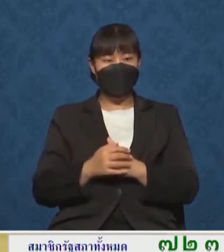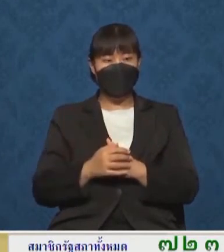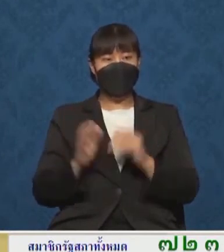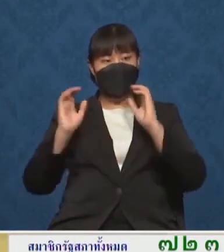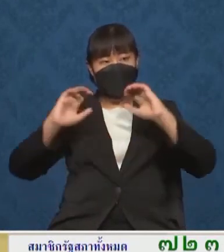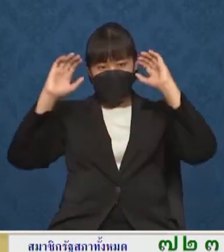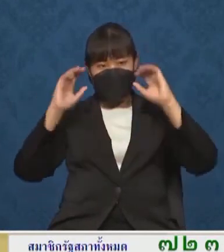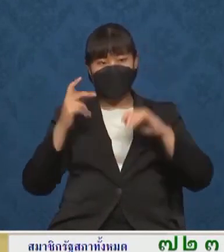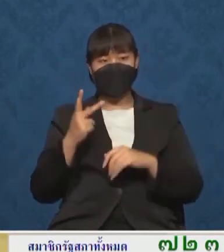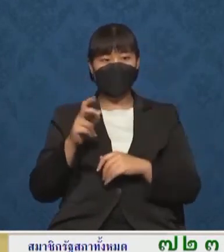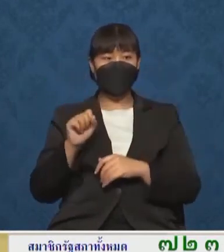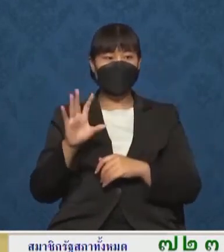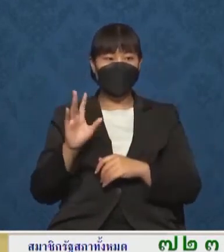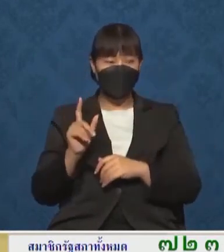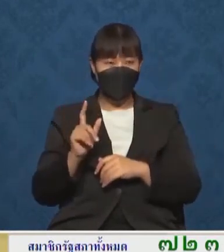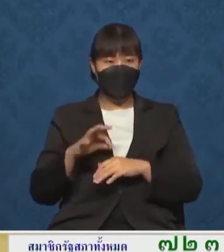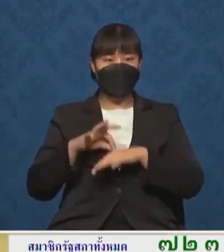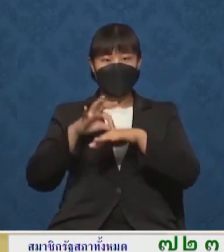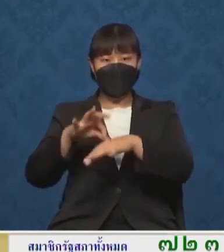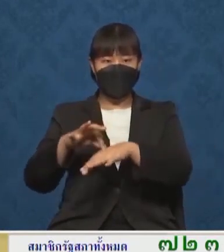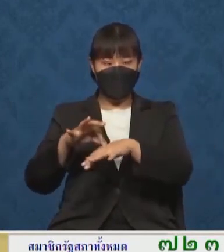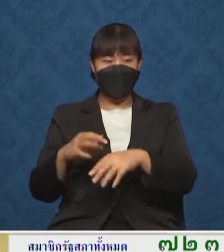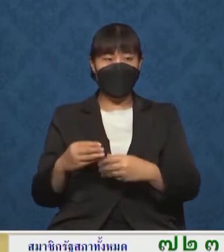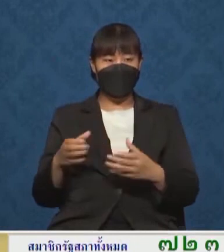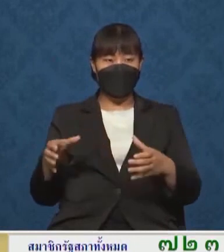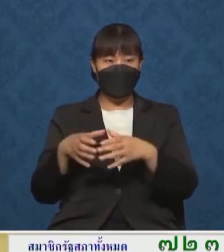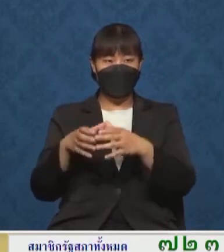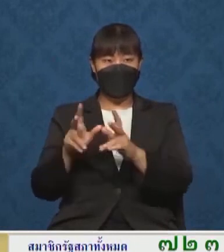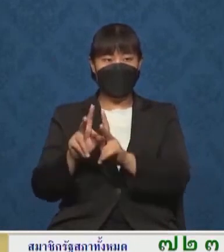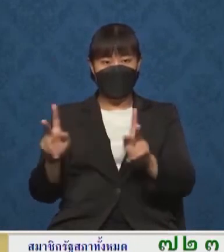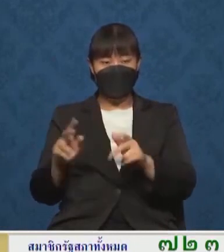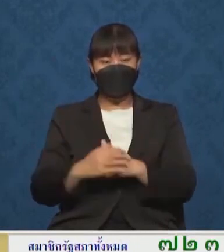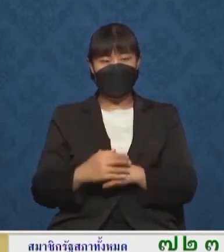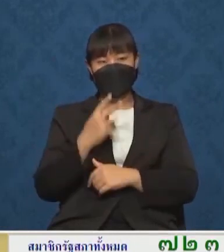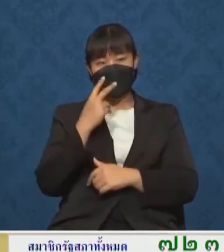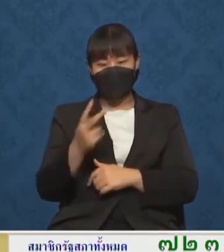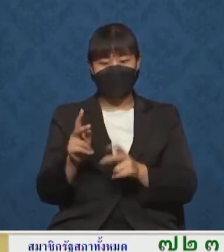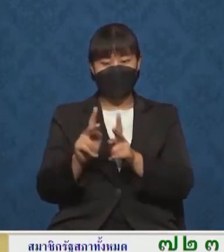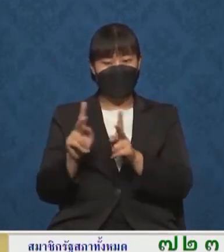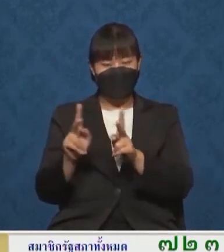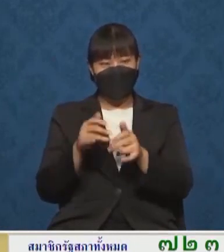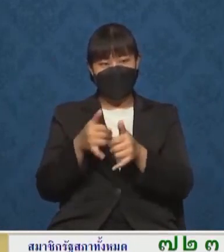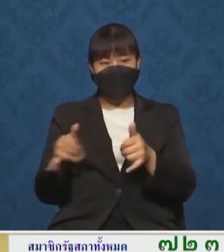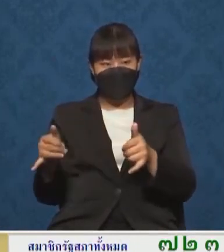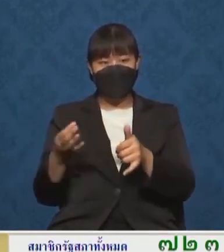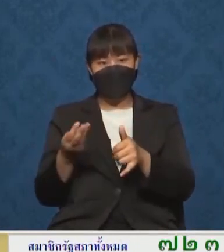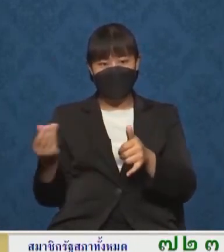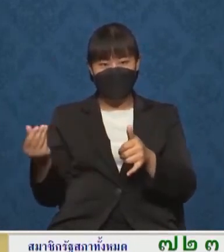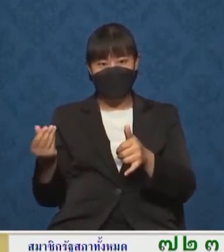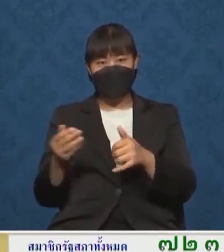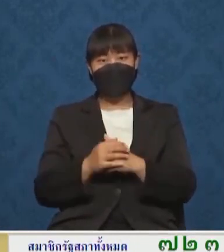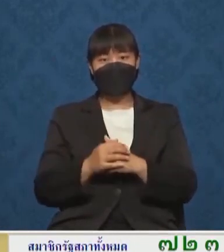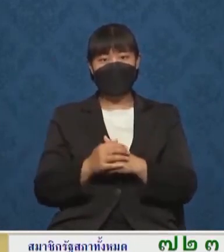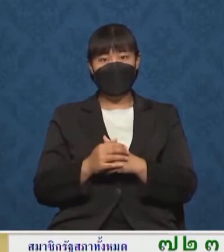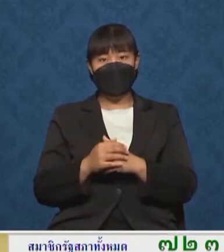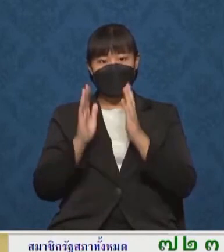าลคสช.แต่งตั้งในยุคคสช.แทบทั้งสิ้นนะครับและถ้าดูสัดส่วนของคณะกรรมการยุทธศาสตร์ชาติก็จะพบว่าใน35